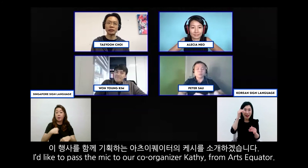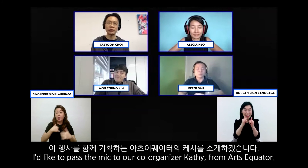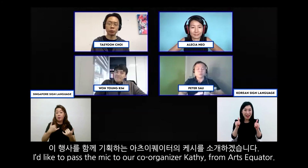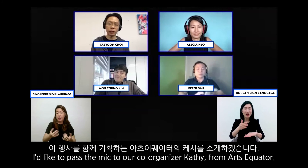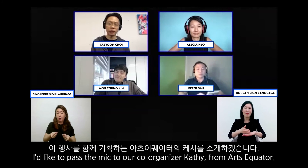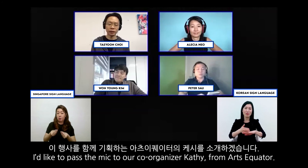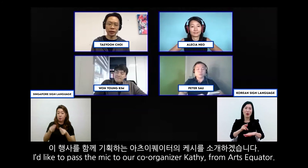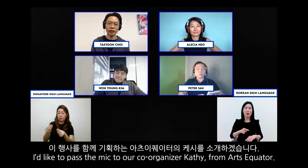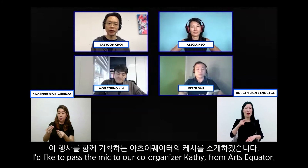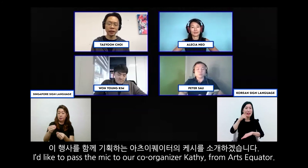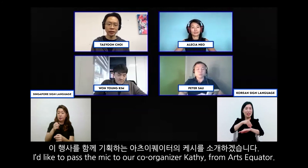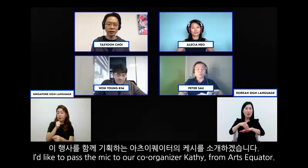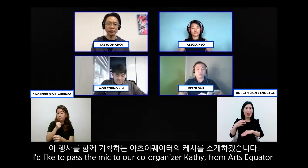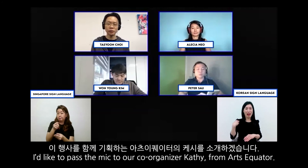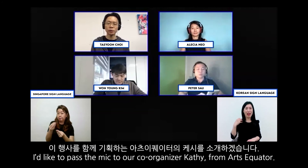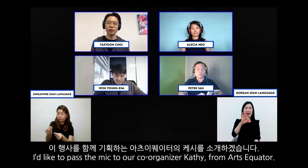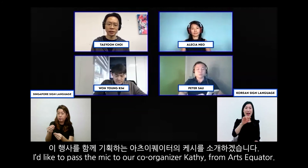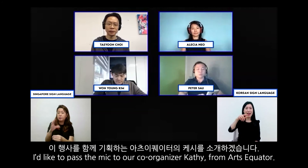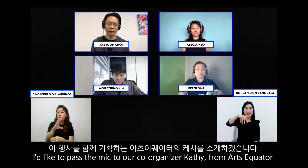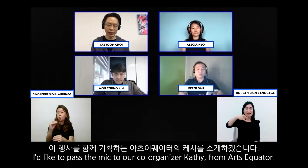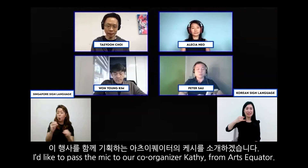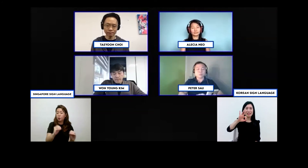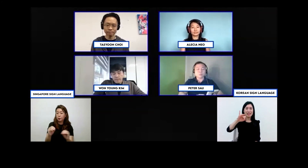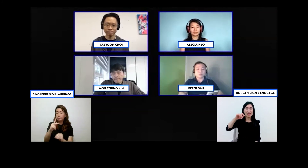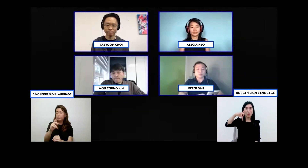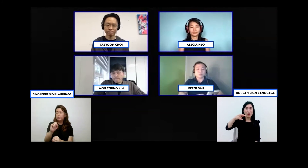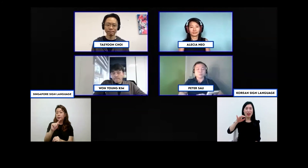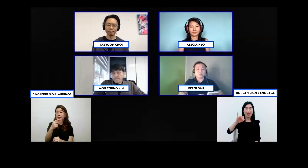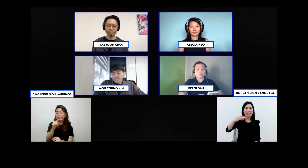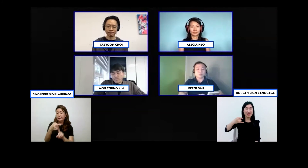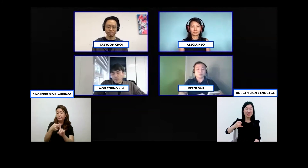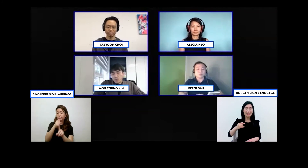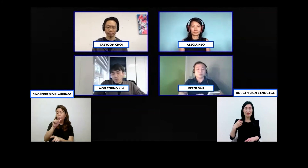기획한 ArtsEquator의 캐시를 소개하겠습니다.